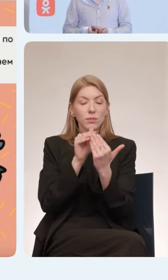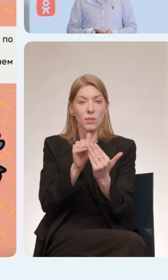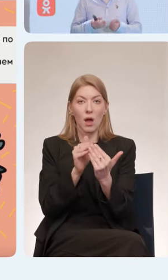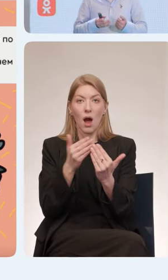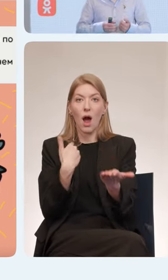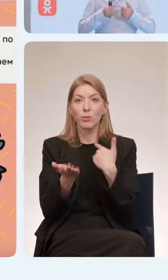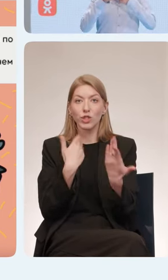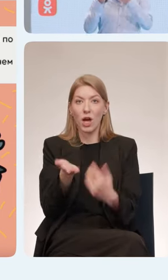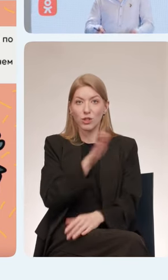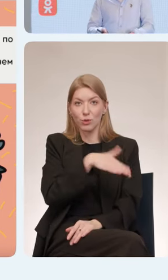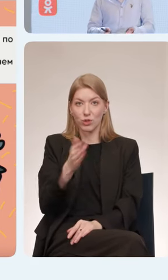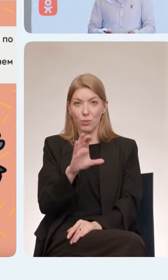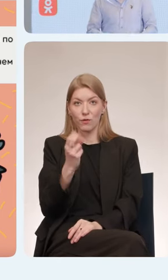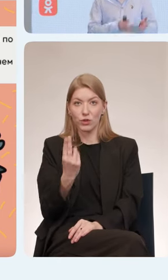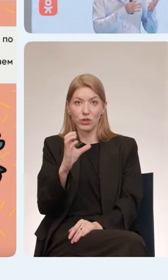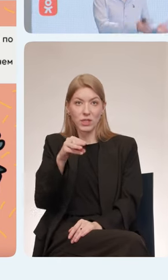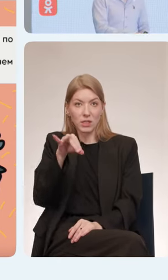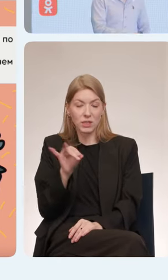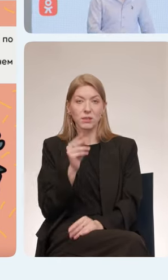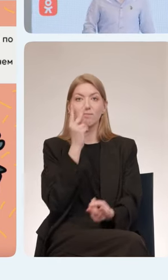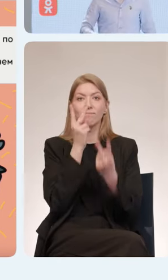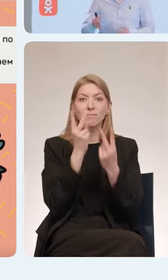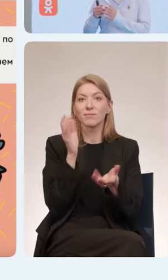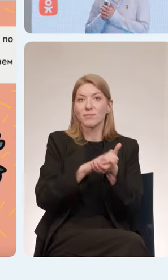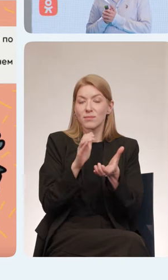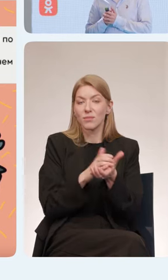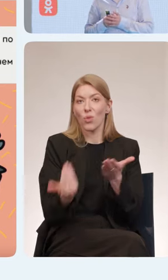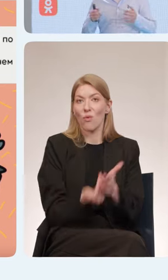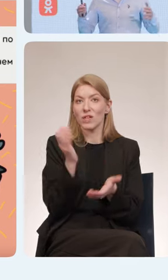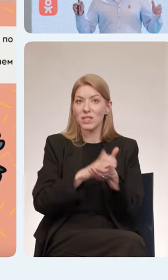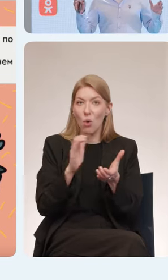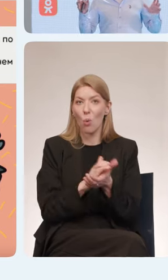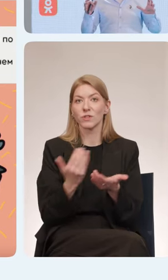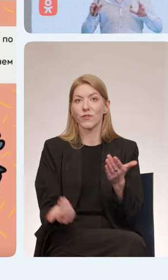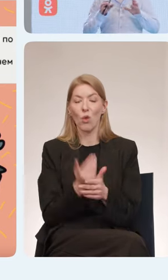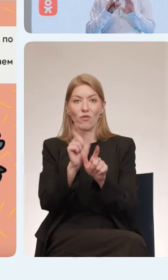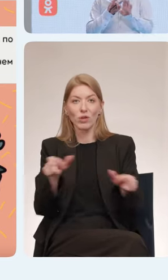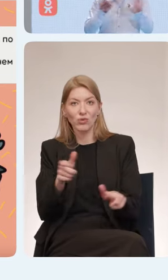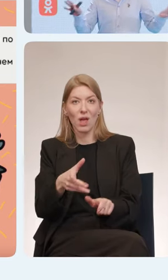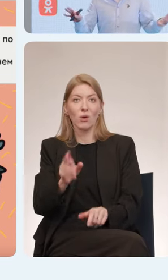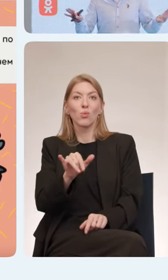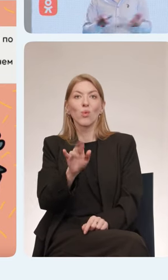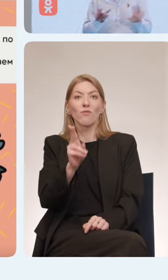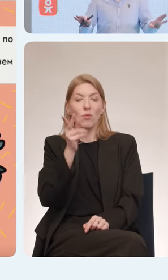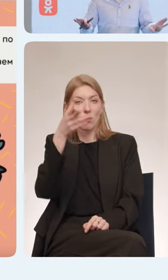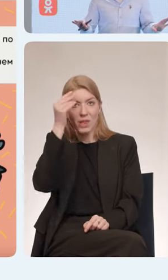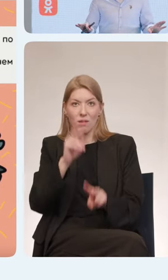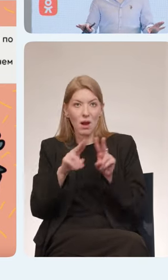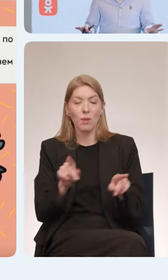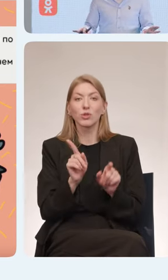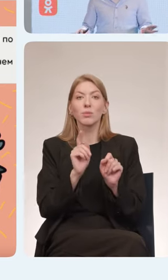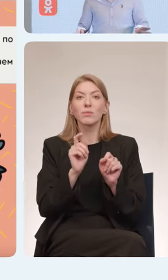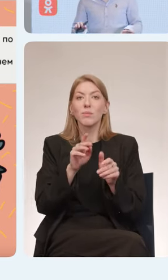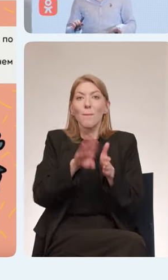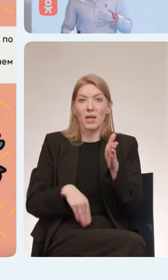социальной сети, находили новых знакомых, новых единомышленников и могли общаться за пределами любых